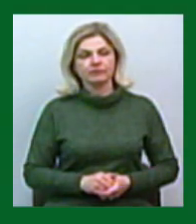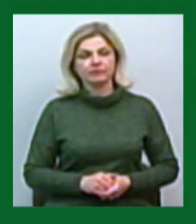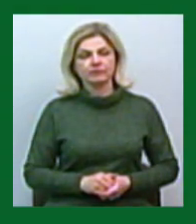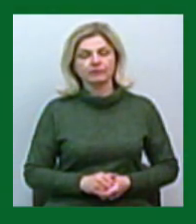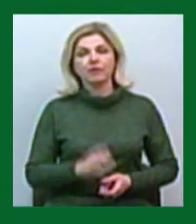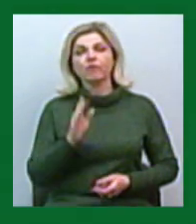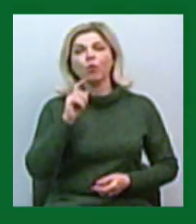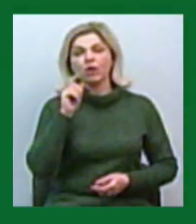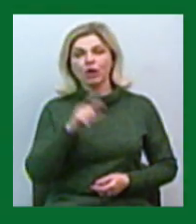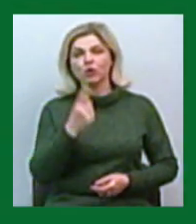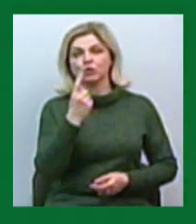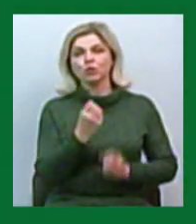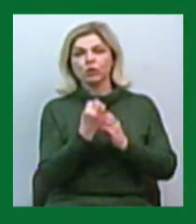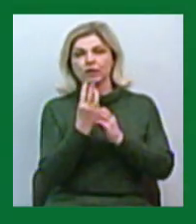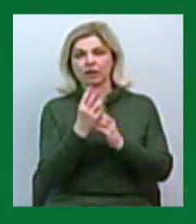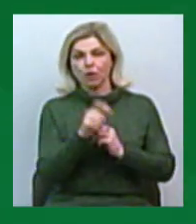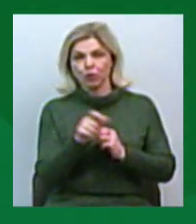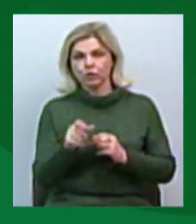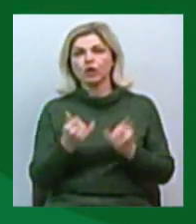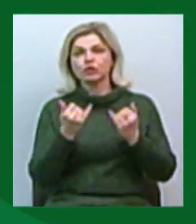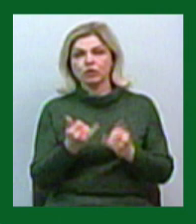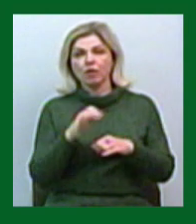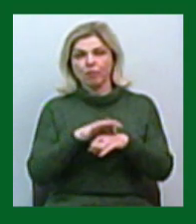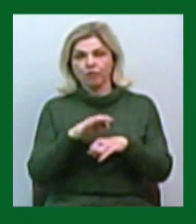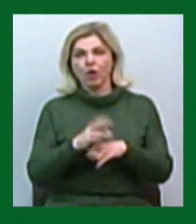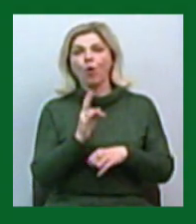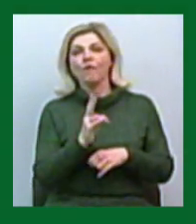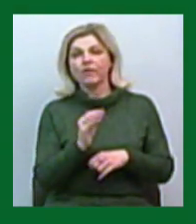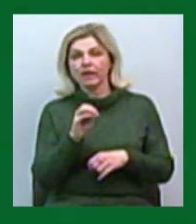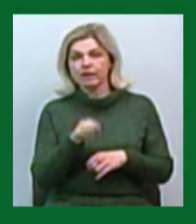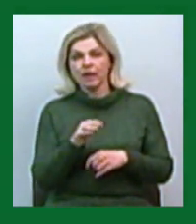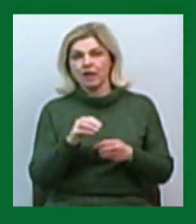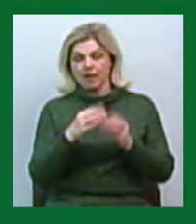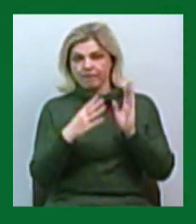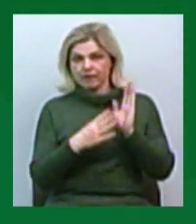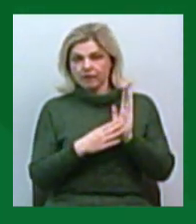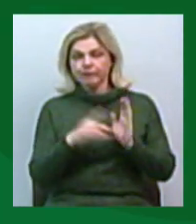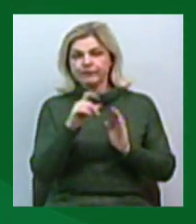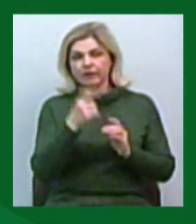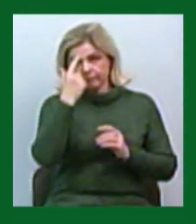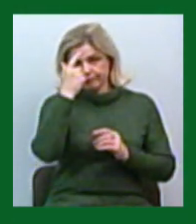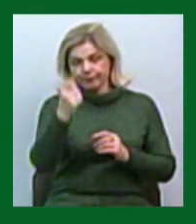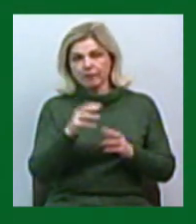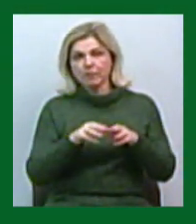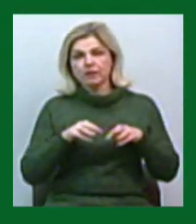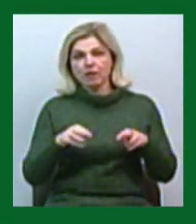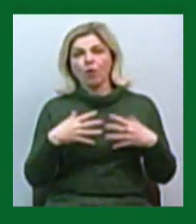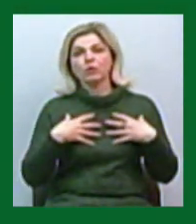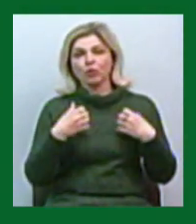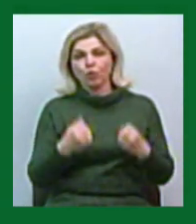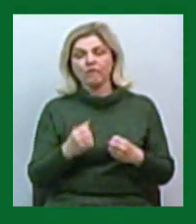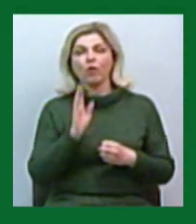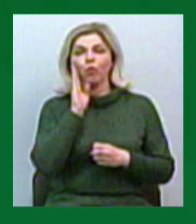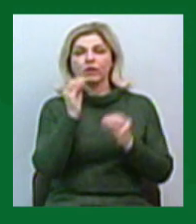В Україні 113 людей наразі хворіють на COVID-19. За даними Міністерства охорони здоров'я, станом на 10-ту ранку